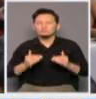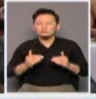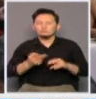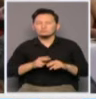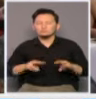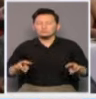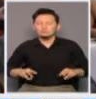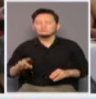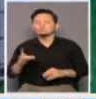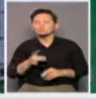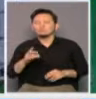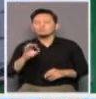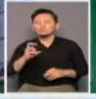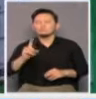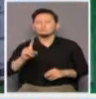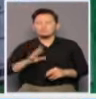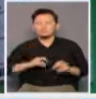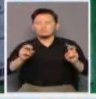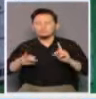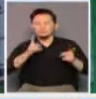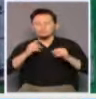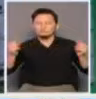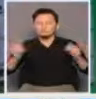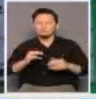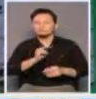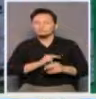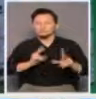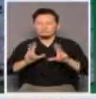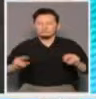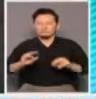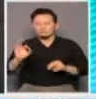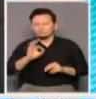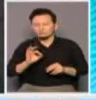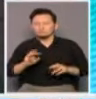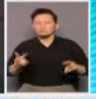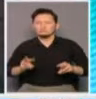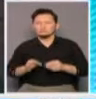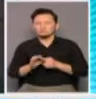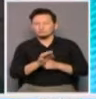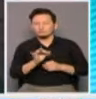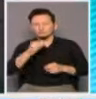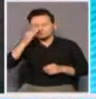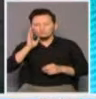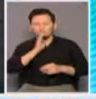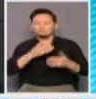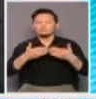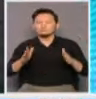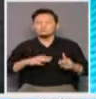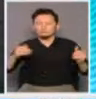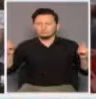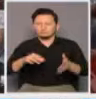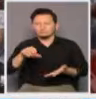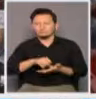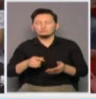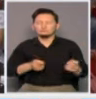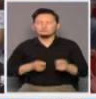Аким района Бибос Шаяхметов провел собрание с участием работников сферы образования, акимами сельских округов и родителями выпускников.